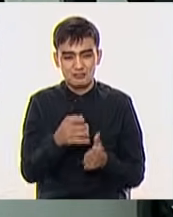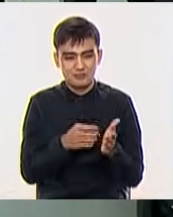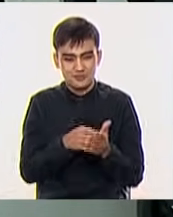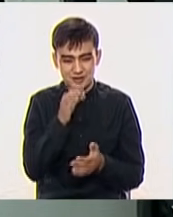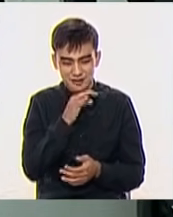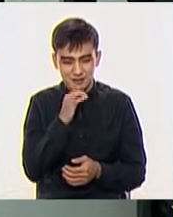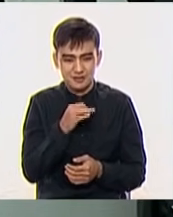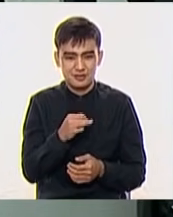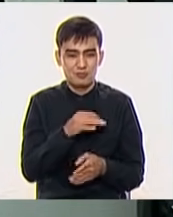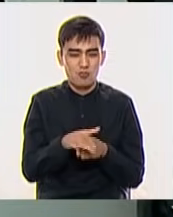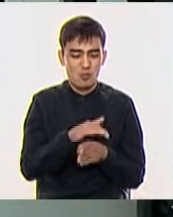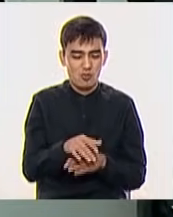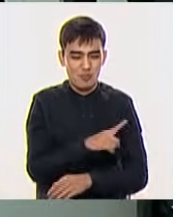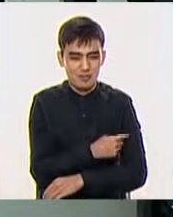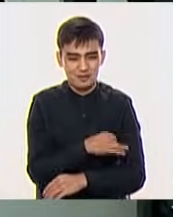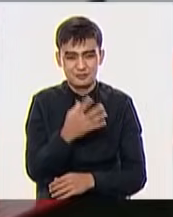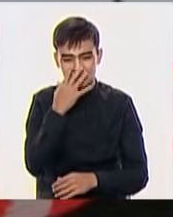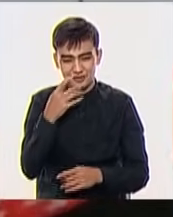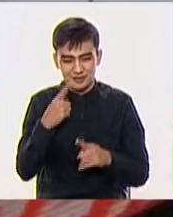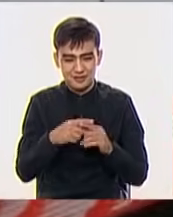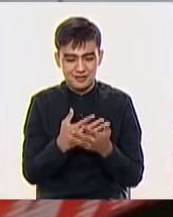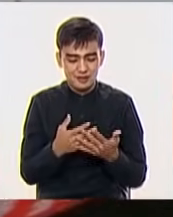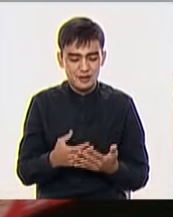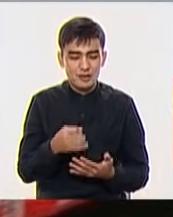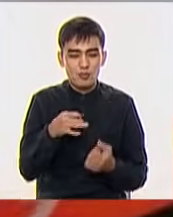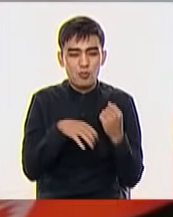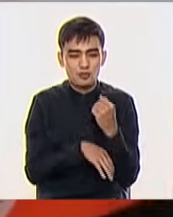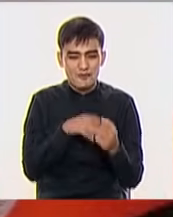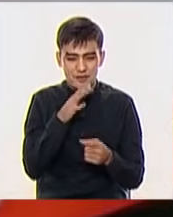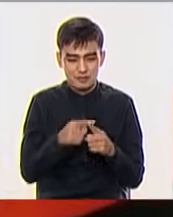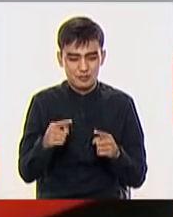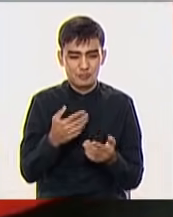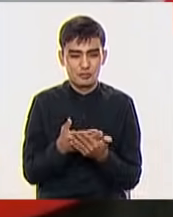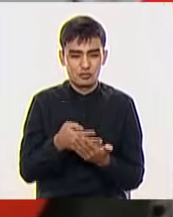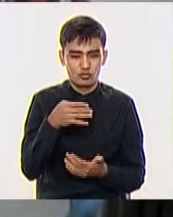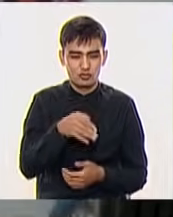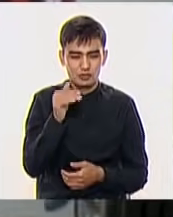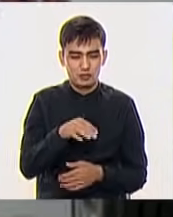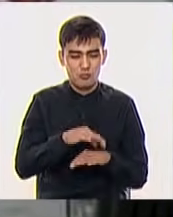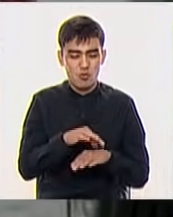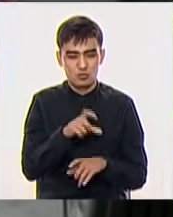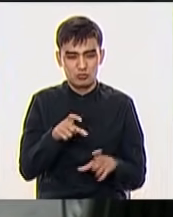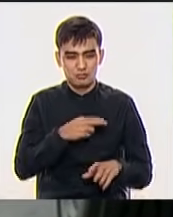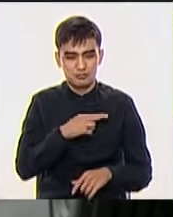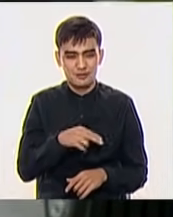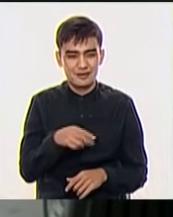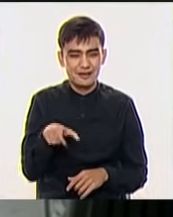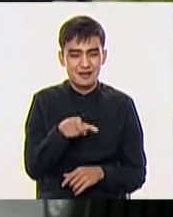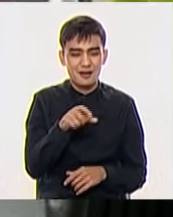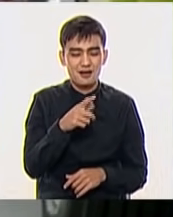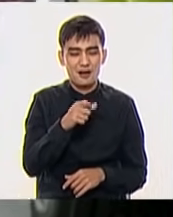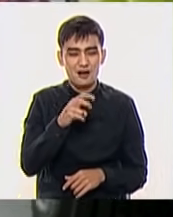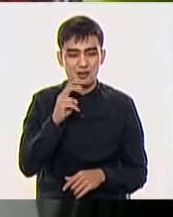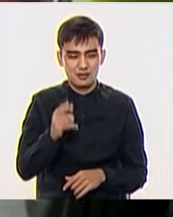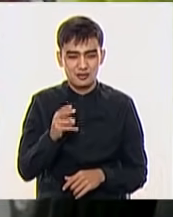лекарств, переполненных больниц и крематориев. За последние сутки погибли почти 4 тысячи больных. В реке Ганг в городе Буксар